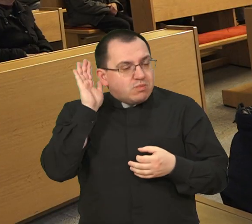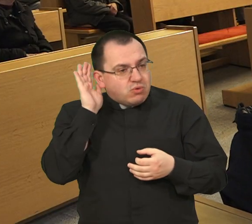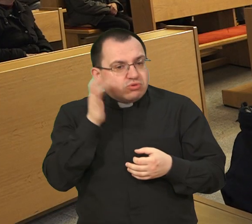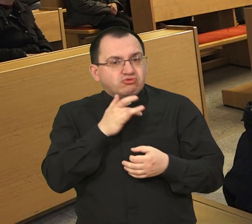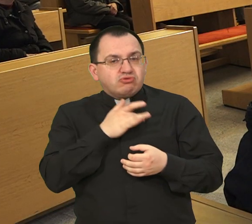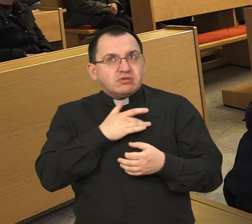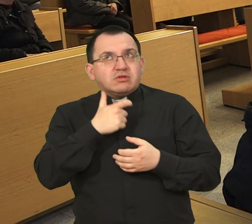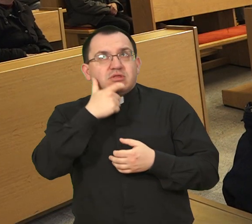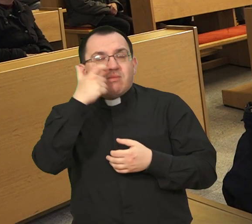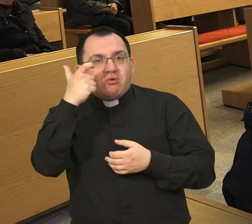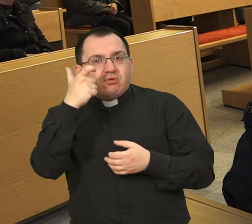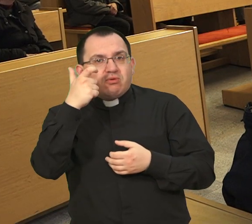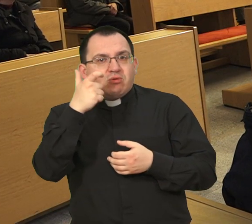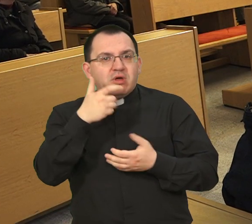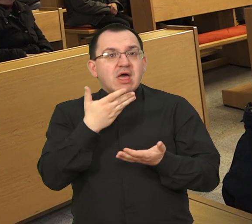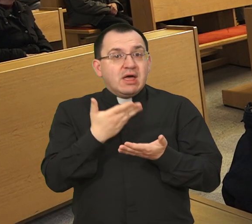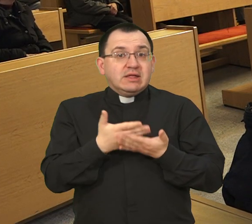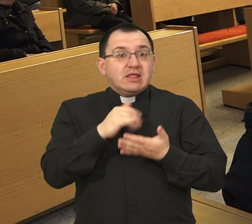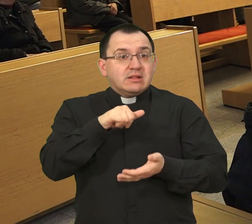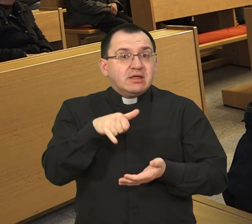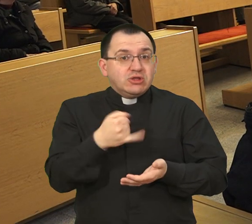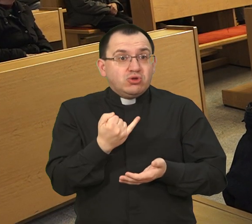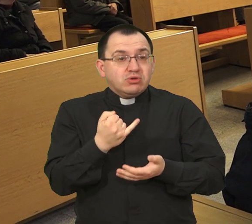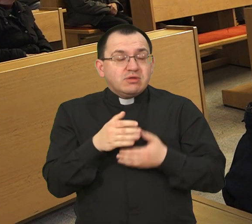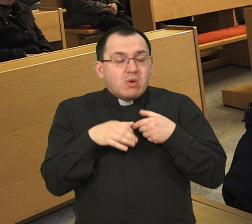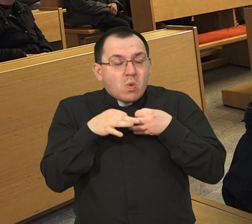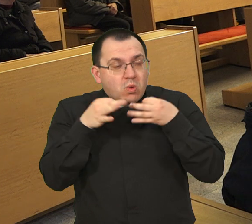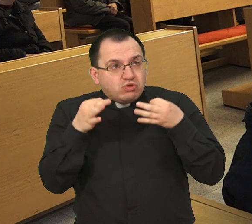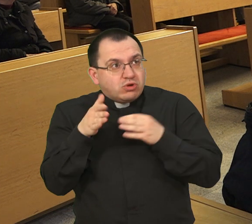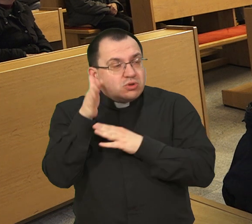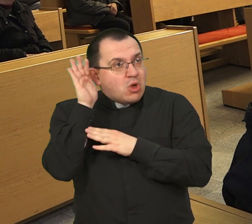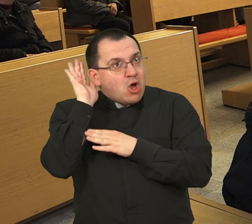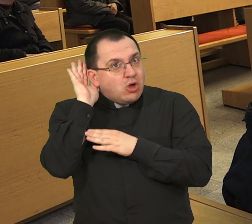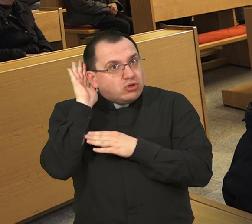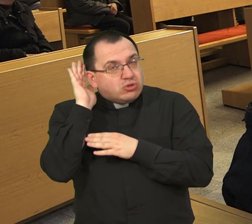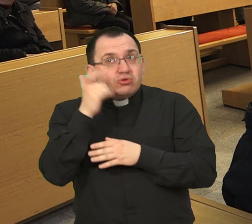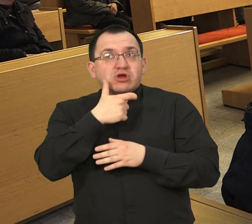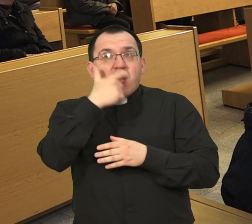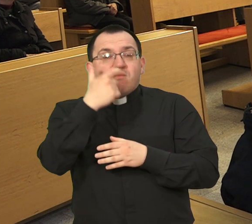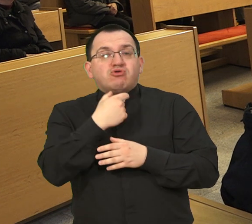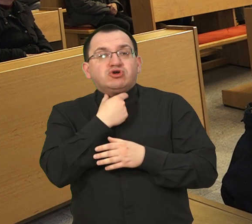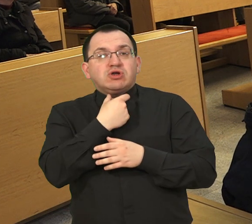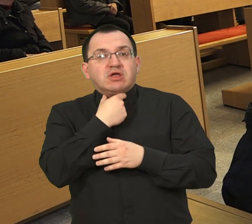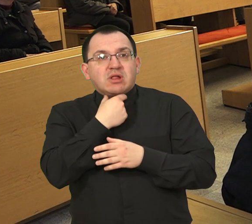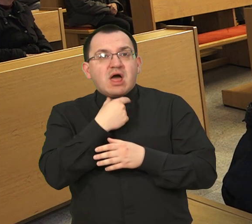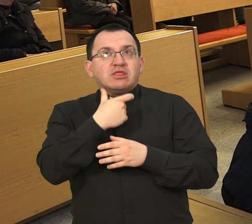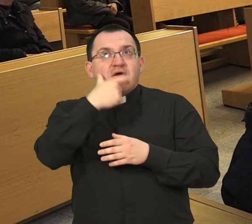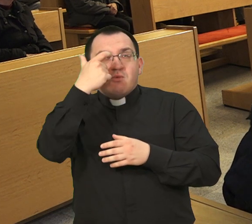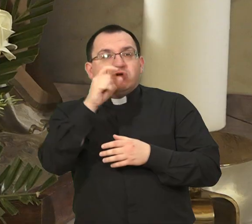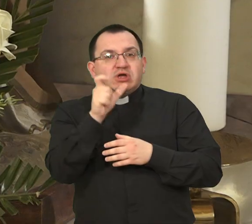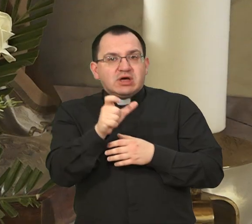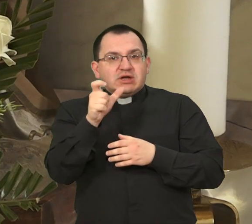Bogu. Dakle, sveti Josip otvoreno i spremno sluša Božji glas i Božje